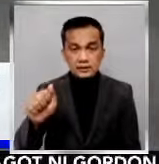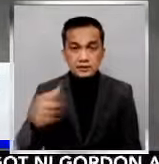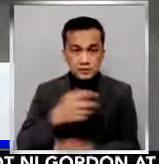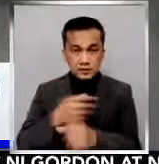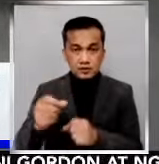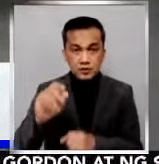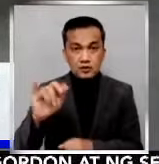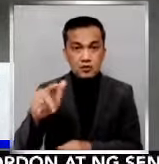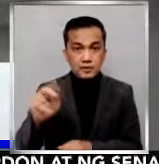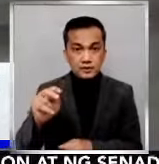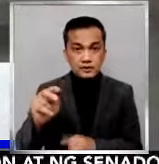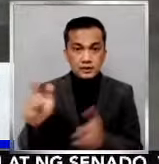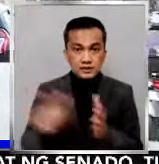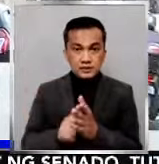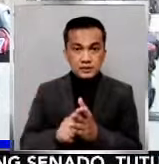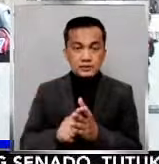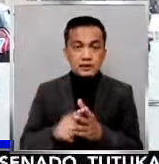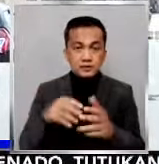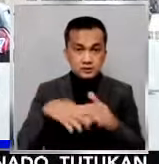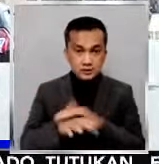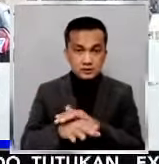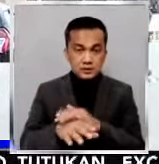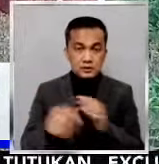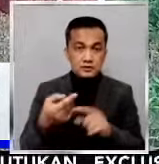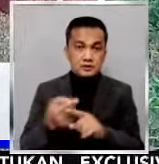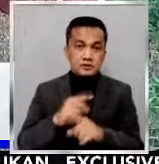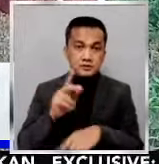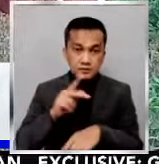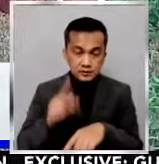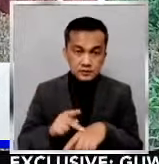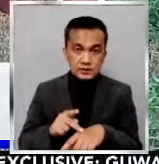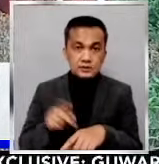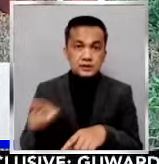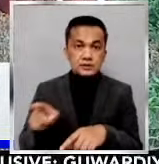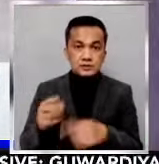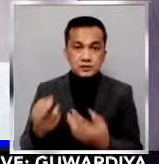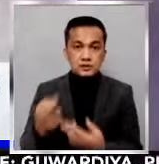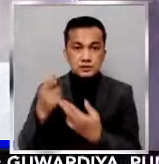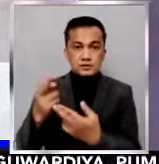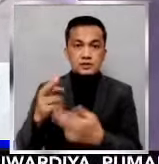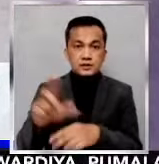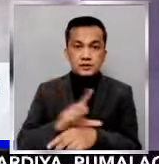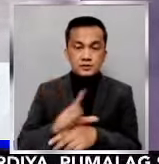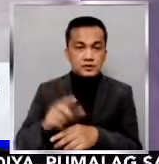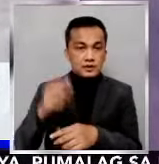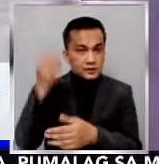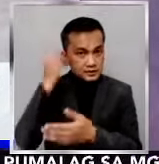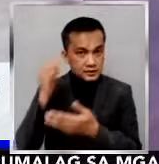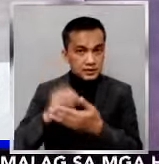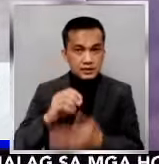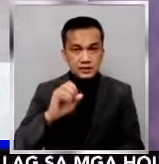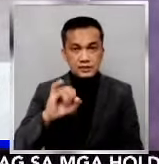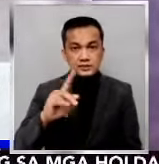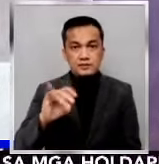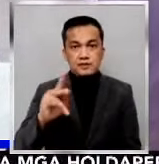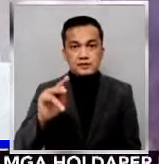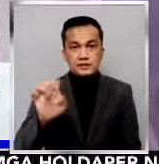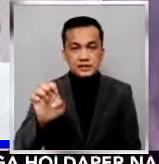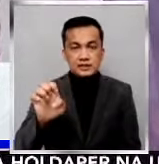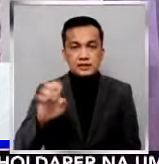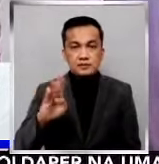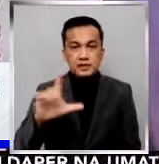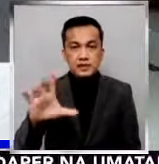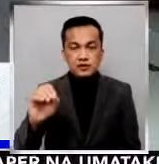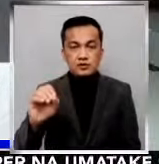sa mga manggagaling sa Pilipinas, inirekomenda na rin ni Labor Secretary Silvestre Bello sa IATF natin na bawiin na rin